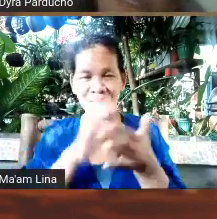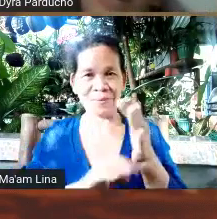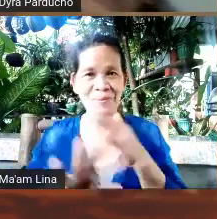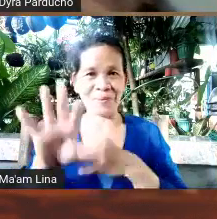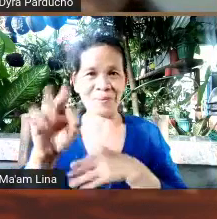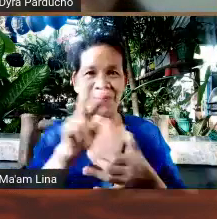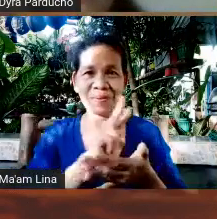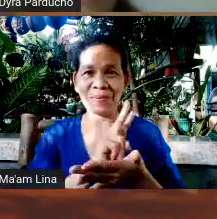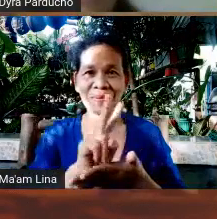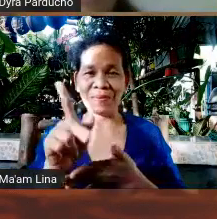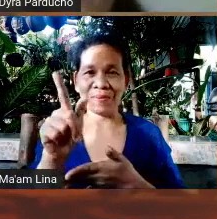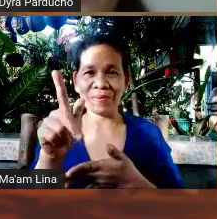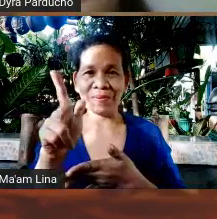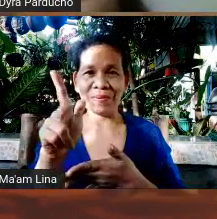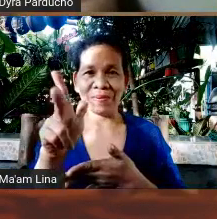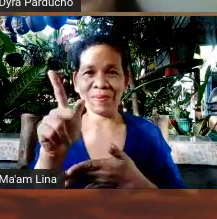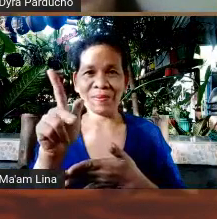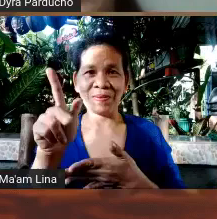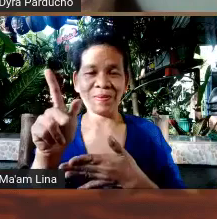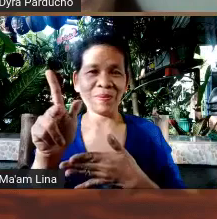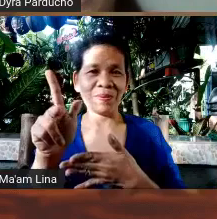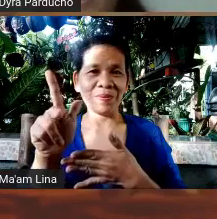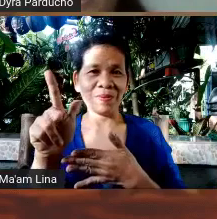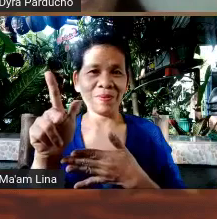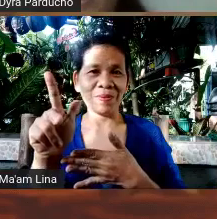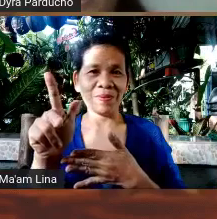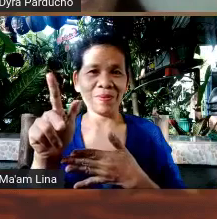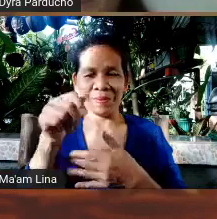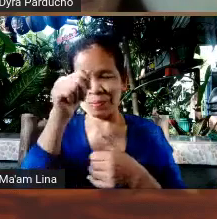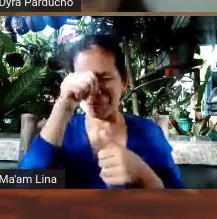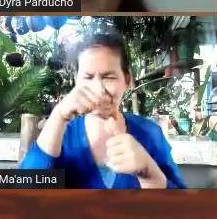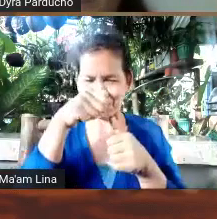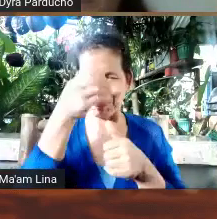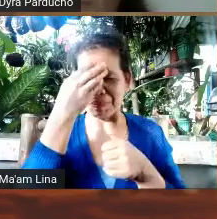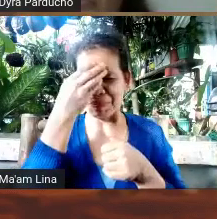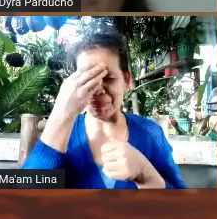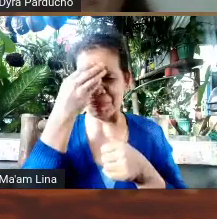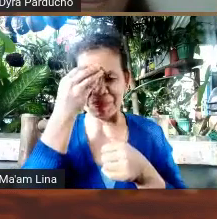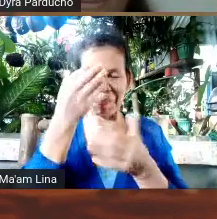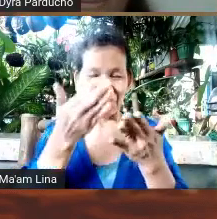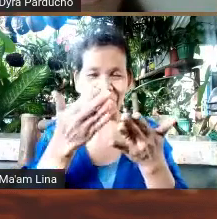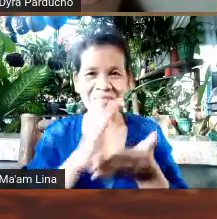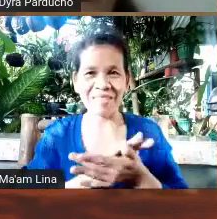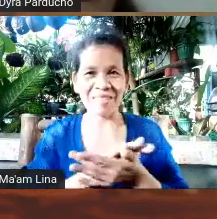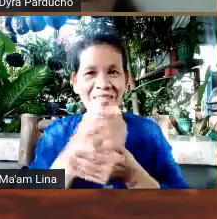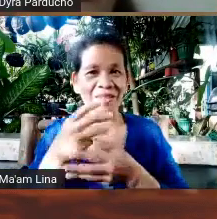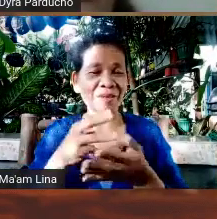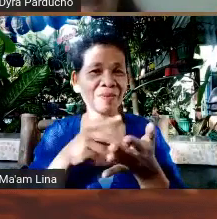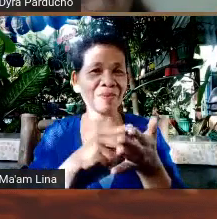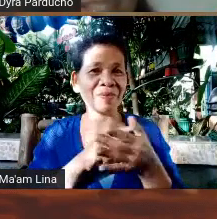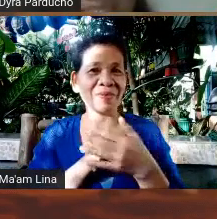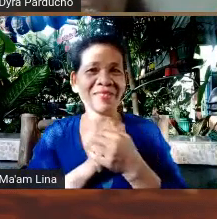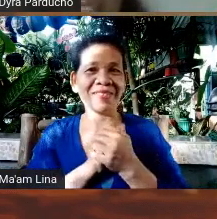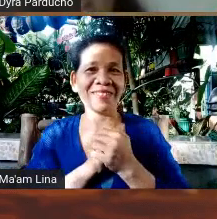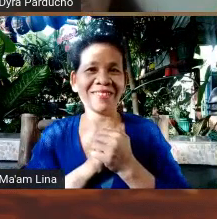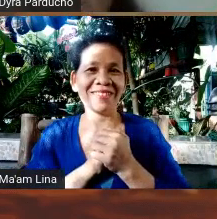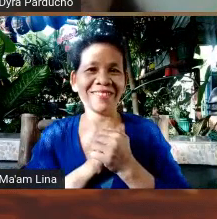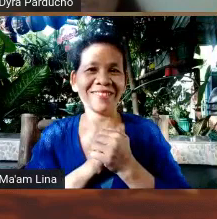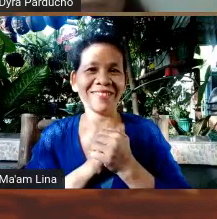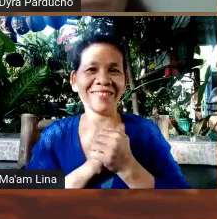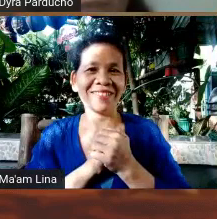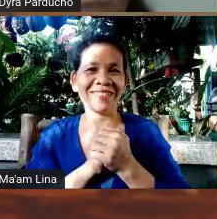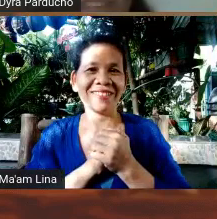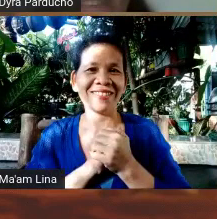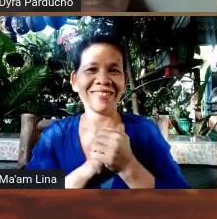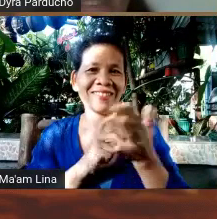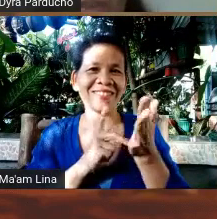di po nagkakamali, ay sabi po ay, for the wage of sin is death.